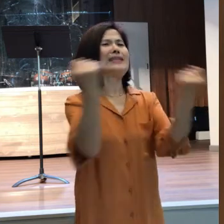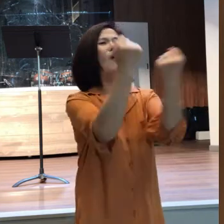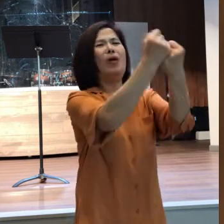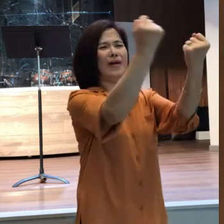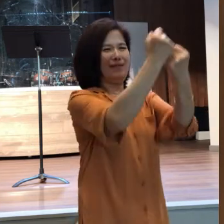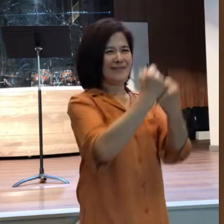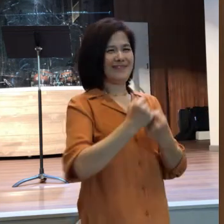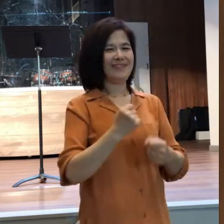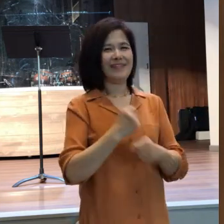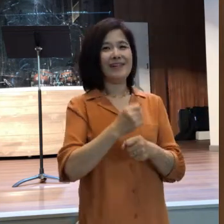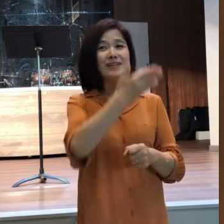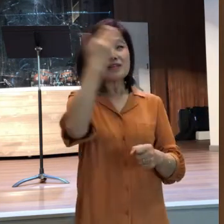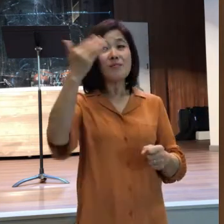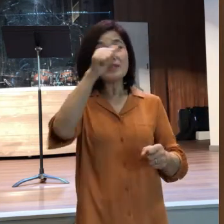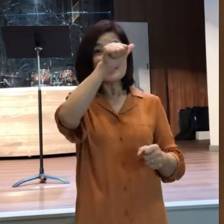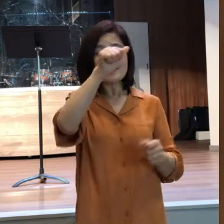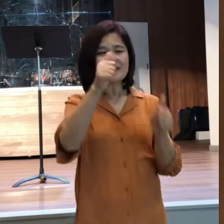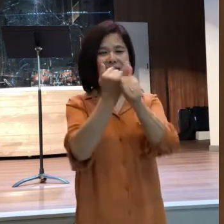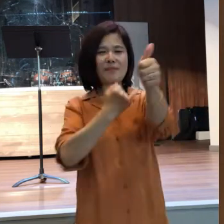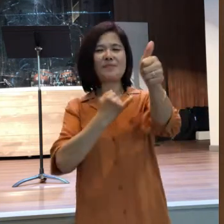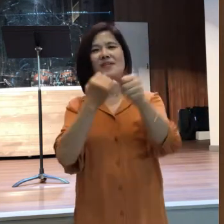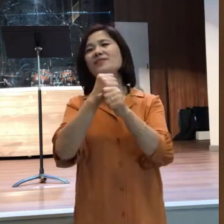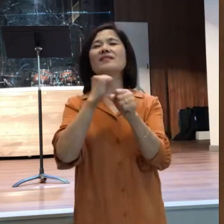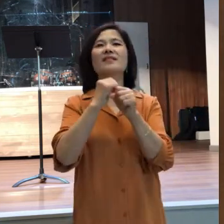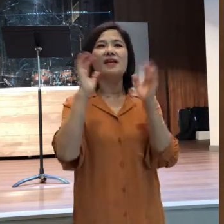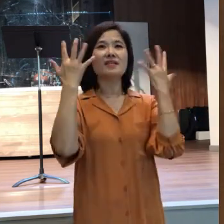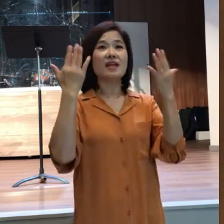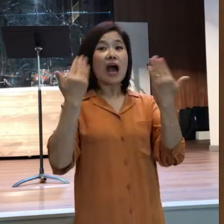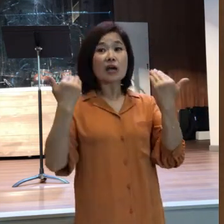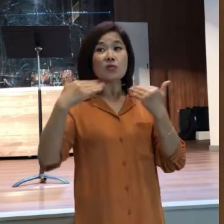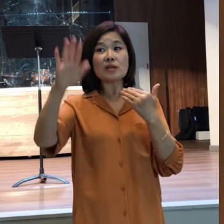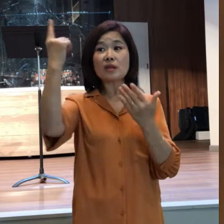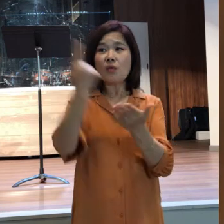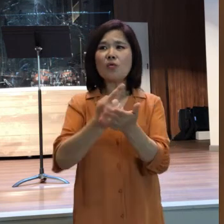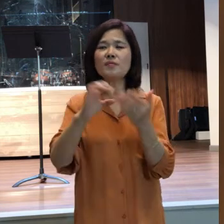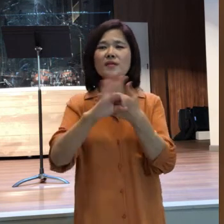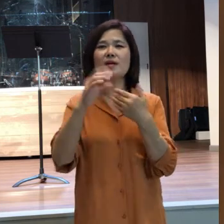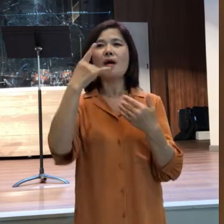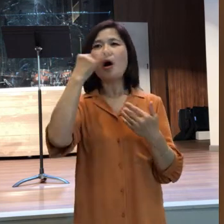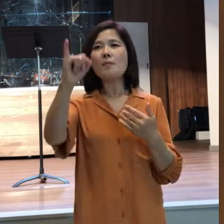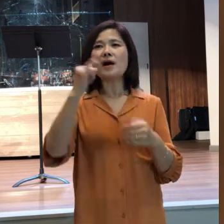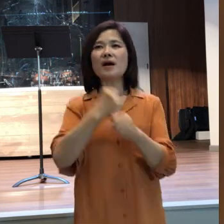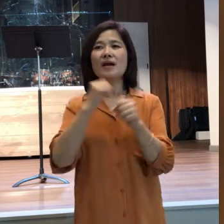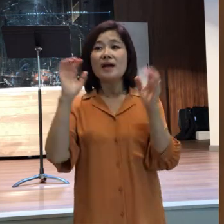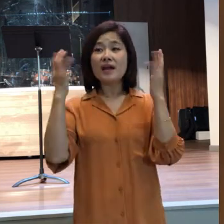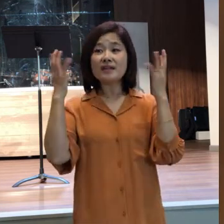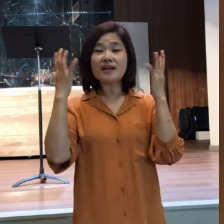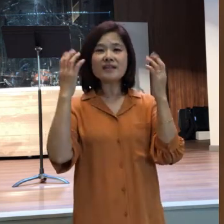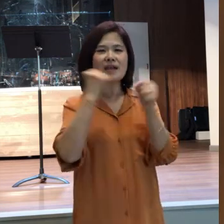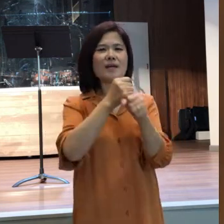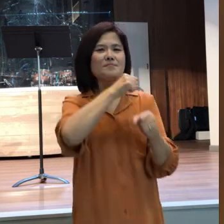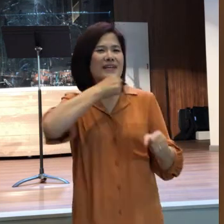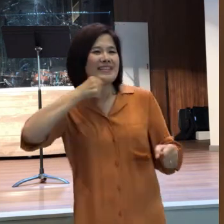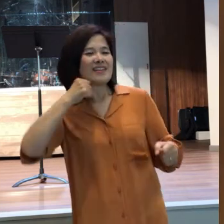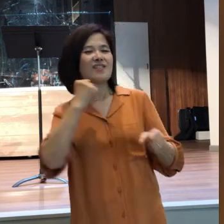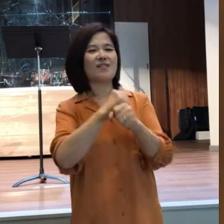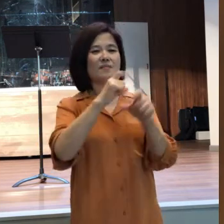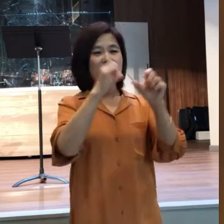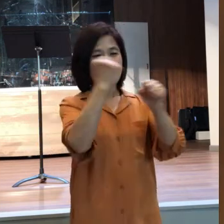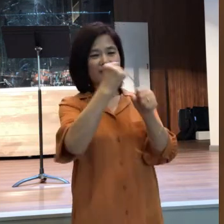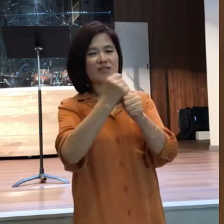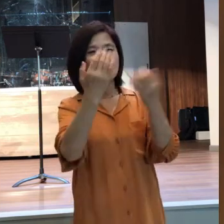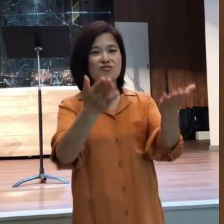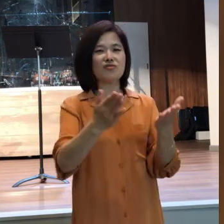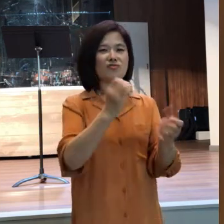우리 젊은 남편들, 애들이 학교 갔다 얼마나 힘들어요. 이거 엄마가 애들한테 맛있는 거 해주려고